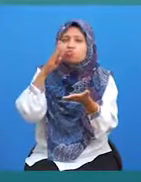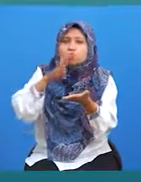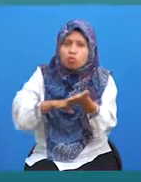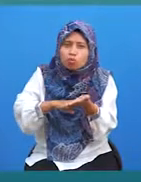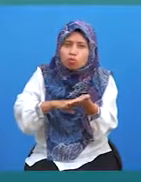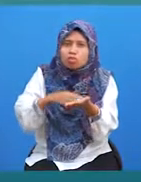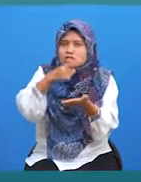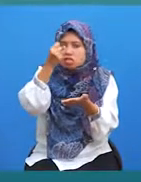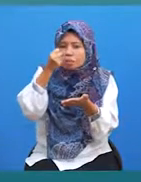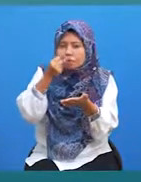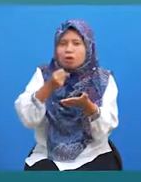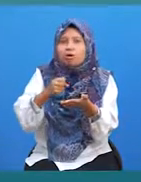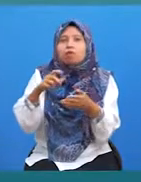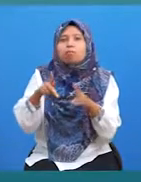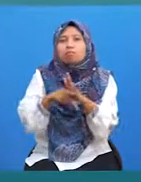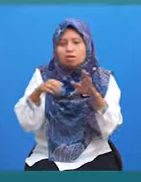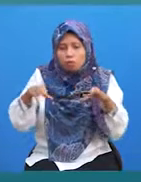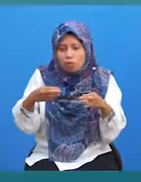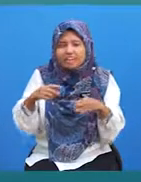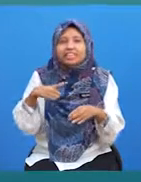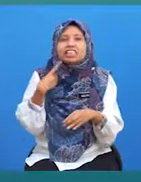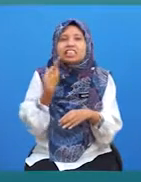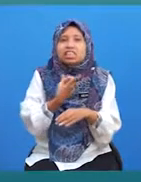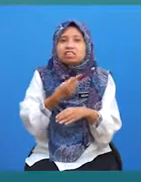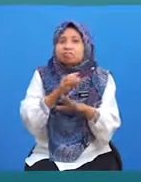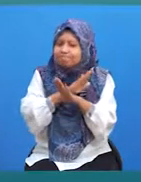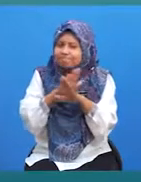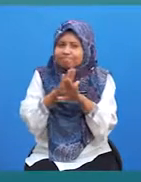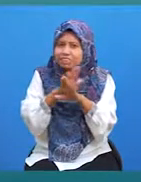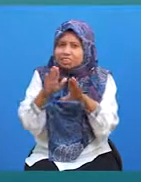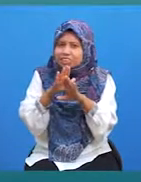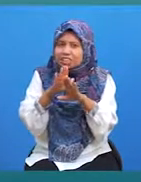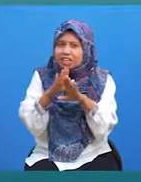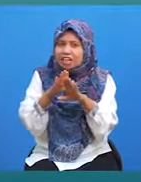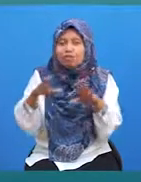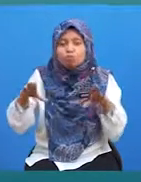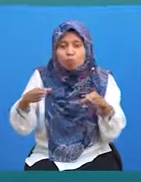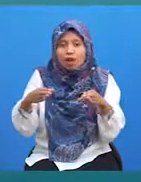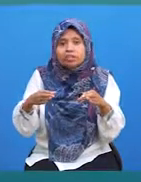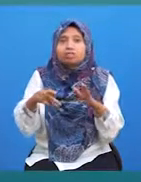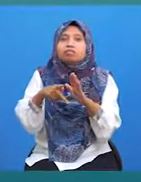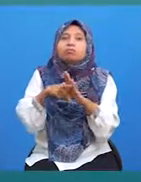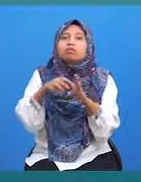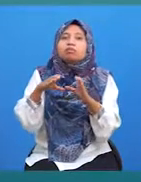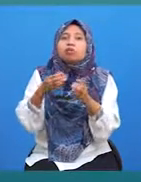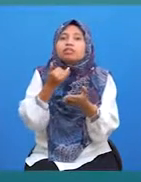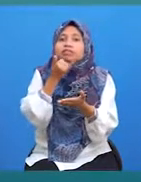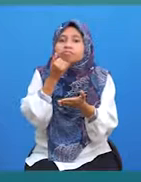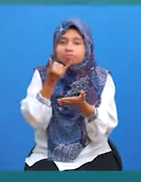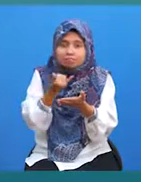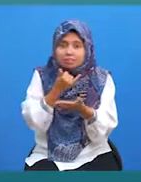akibat perbuatan kita, maka janganlah melakukan perbuatan yang boleh memudaratkan kita.